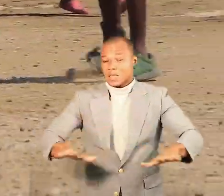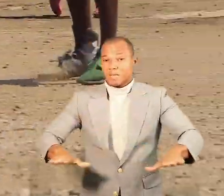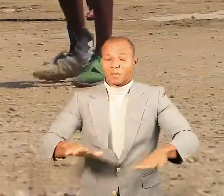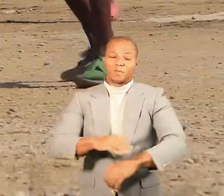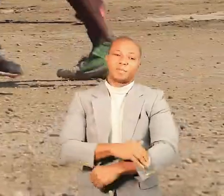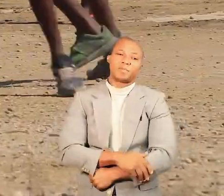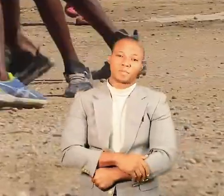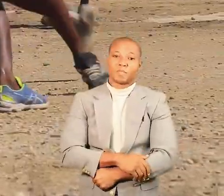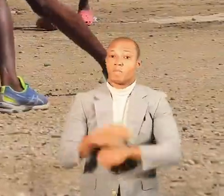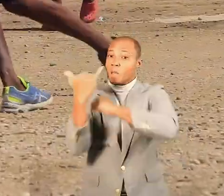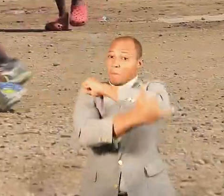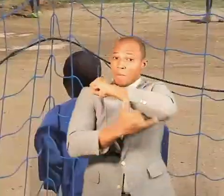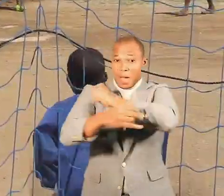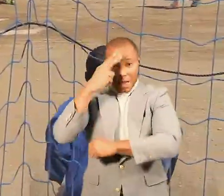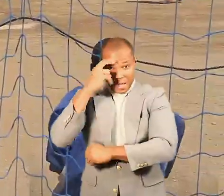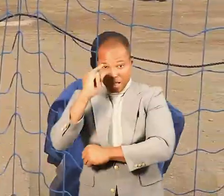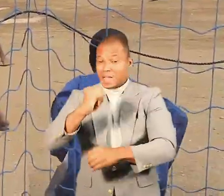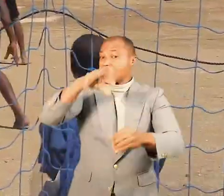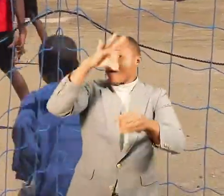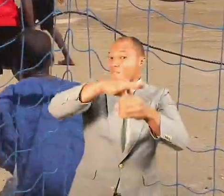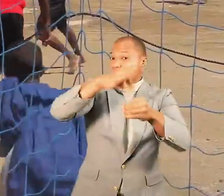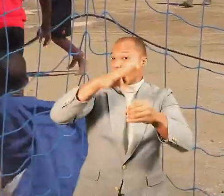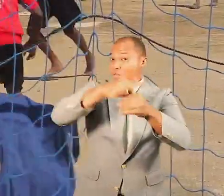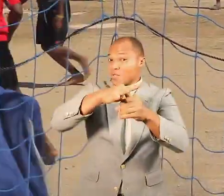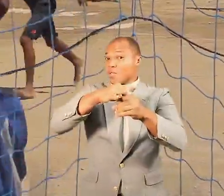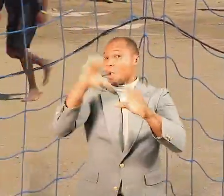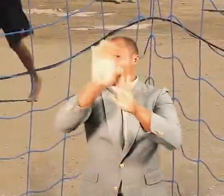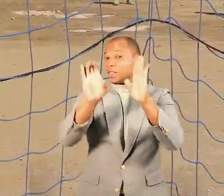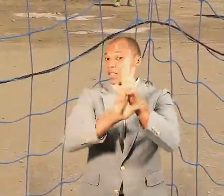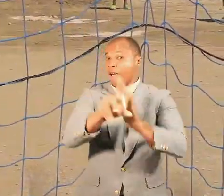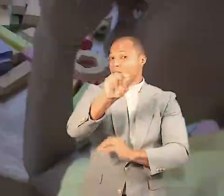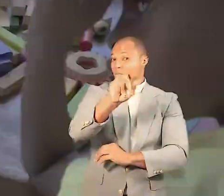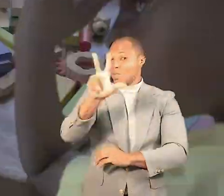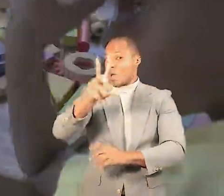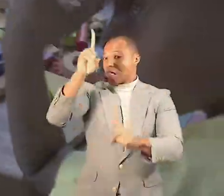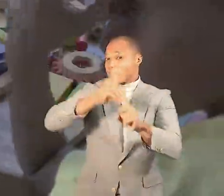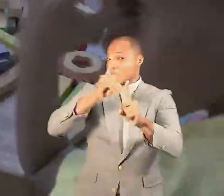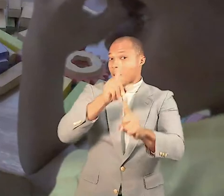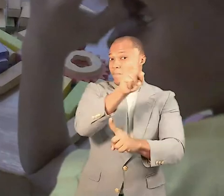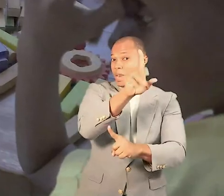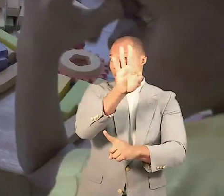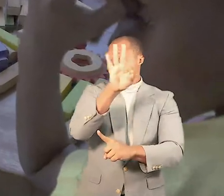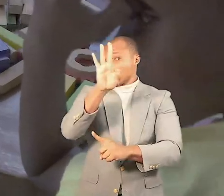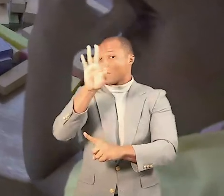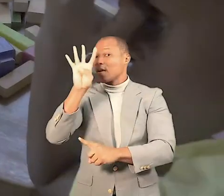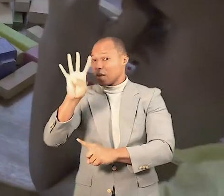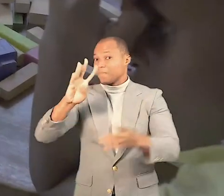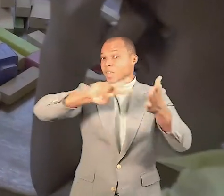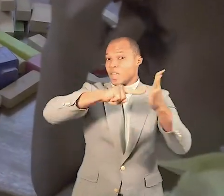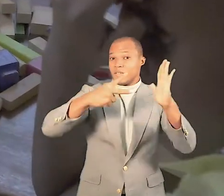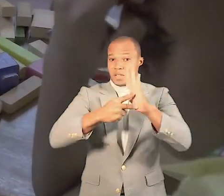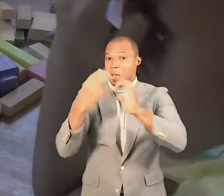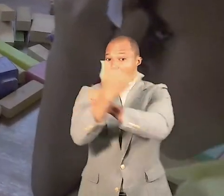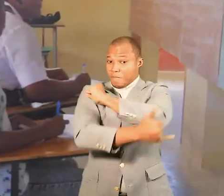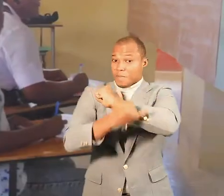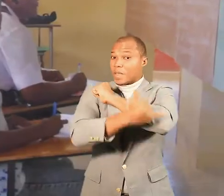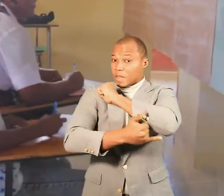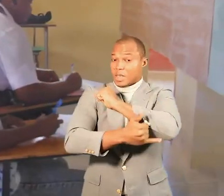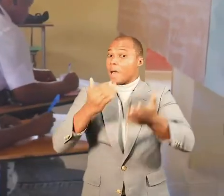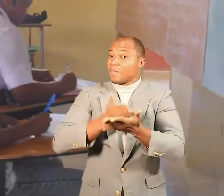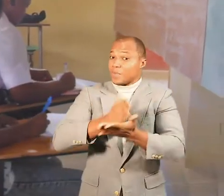yo. Pays d'Haïti ratifié convention ça 23 décembre 1994. Ça qui veut dire pays